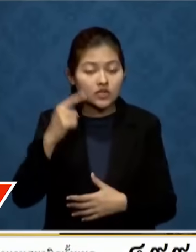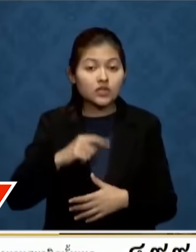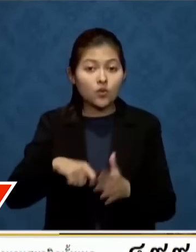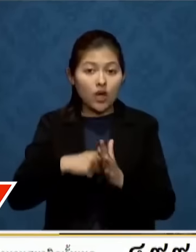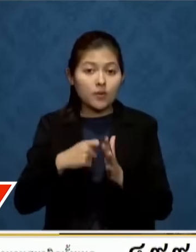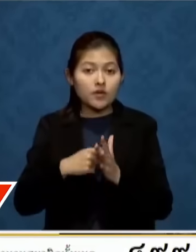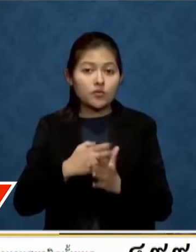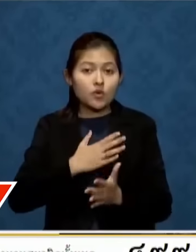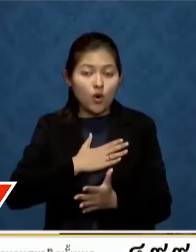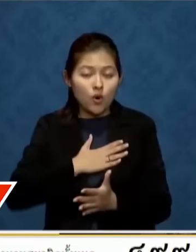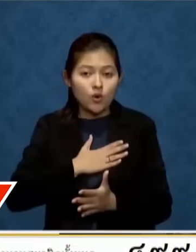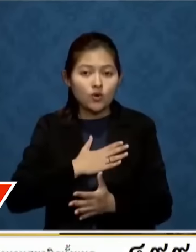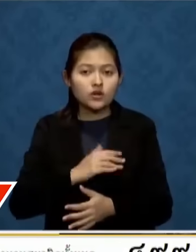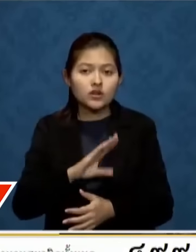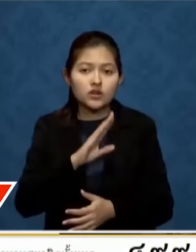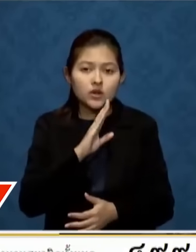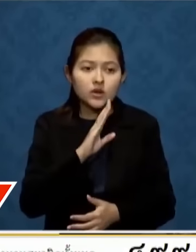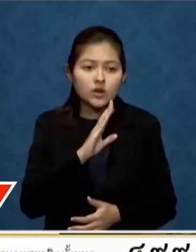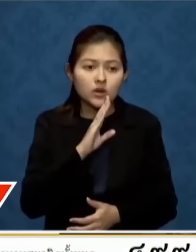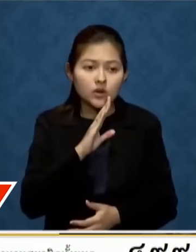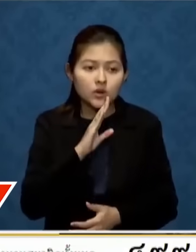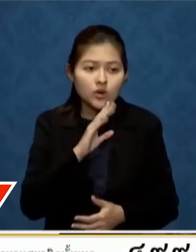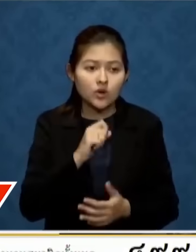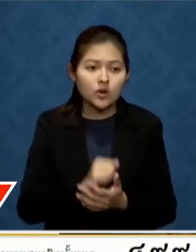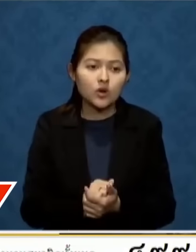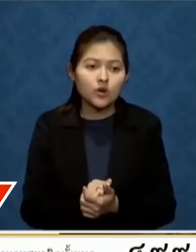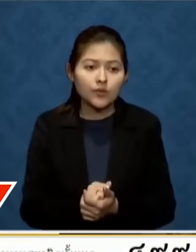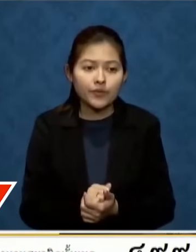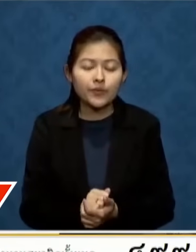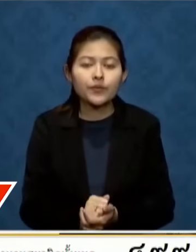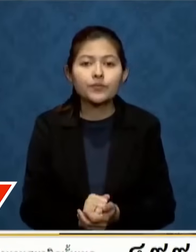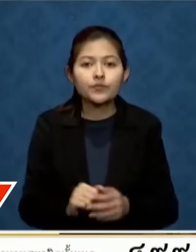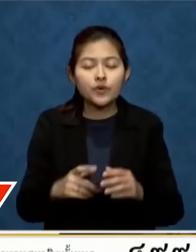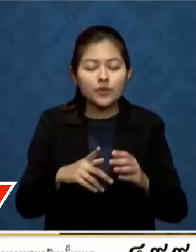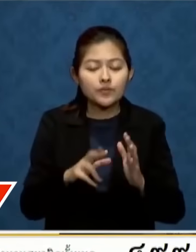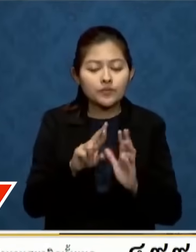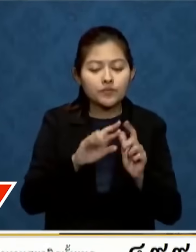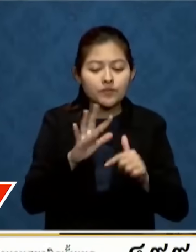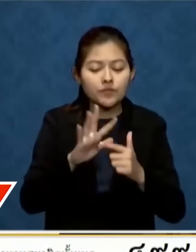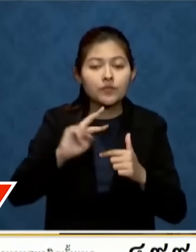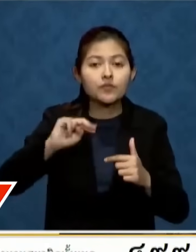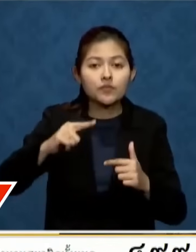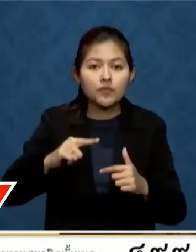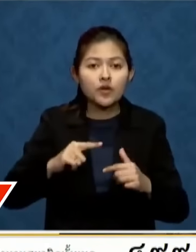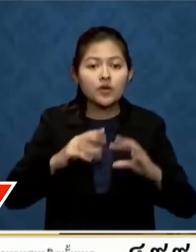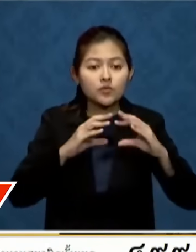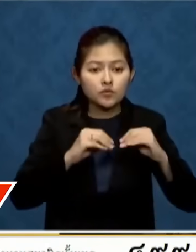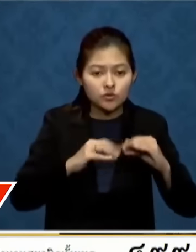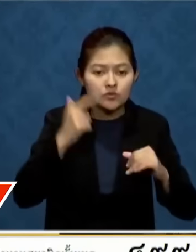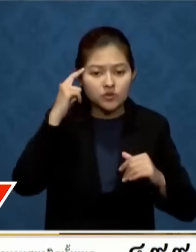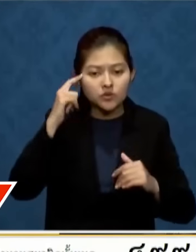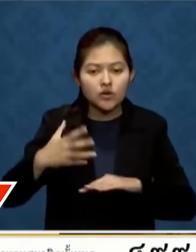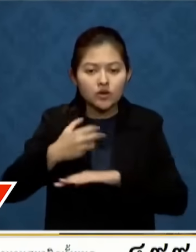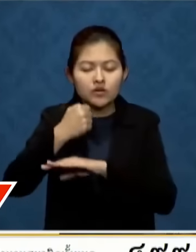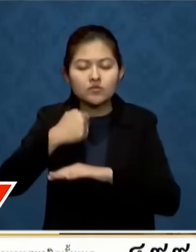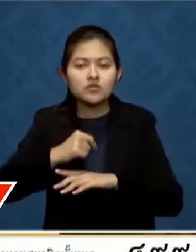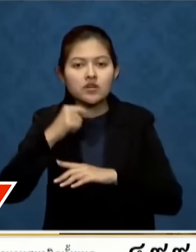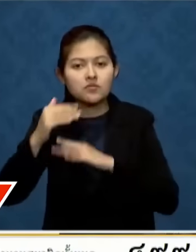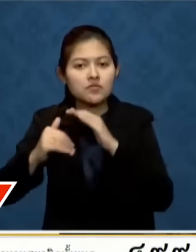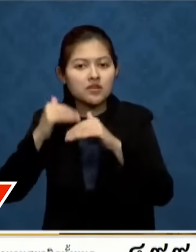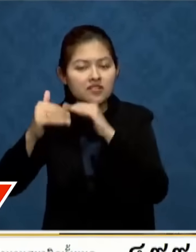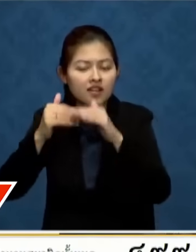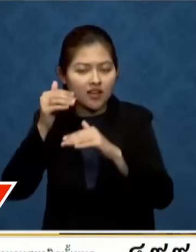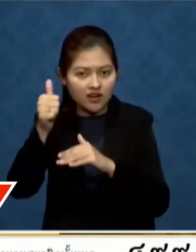เองเนี่ยว่าถ้าเกิดว่าเรามีร่างข้อบังคับประชุมใหม่นี้นะคะการเมืองไทยไปได้ไกลแน่นอนค่ะเพราะว่าอะไรคะอย่าง